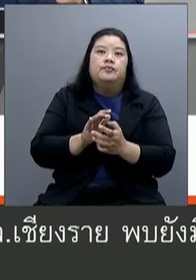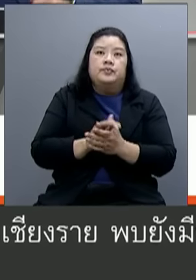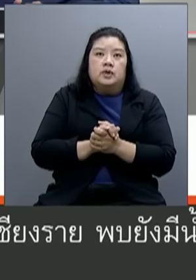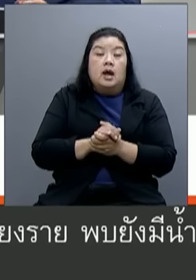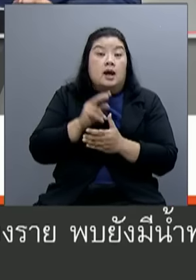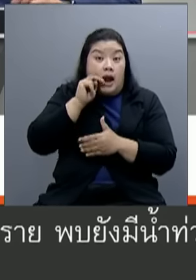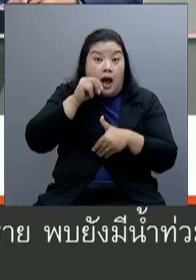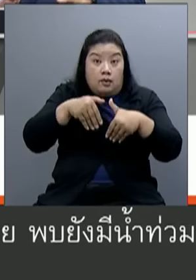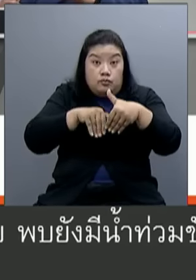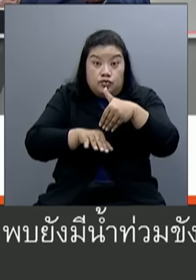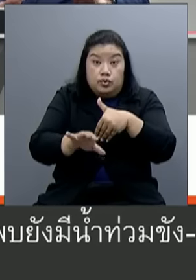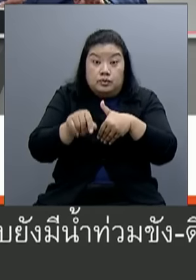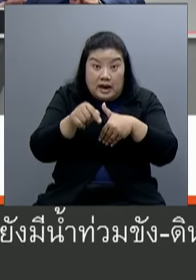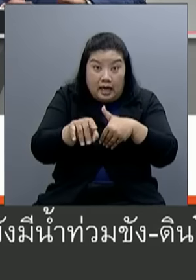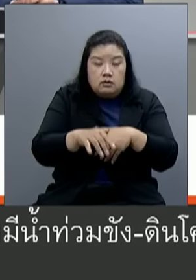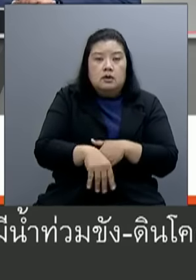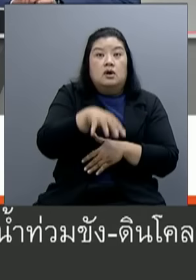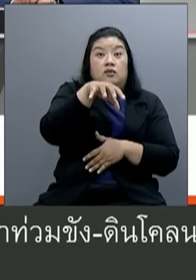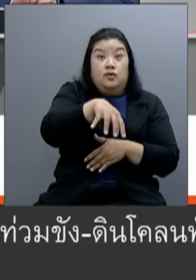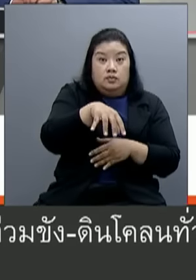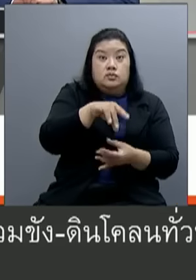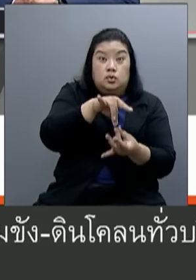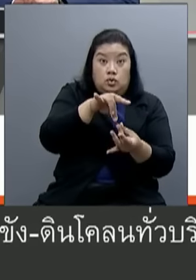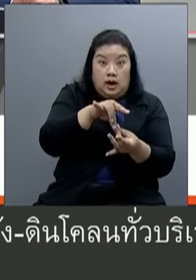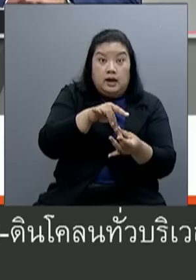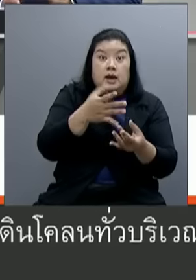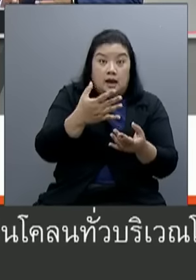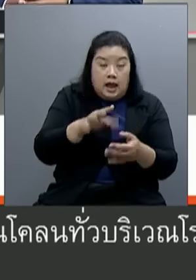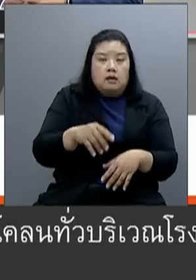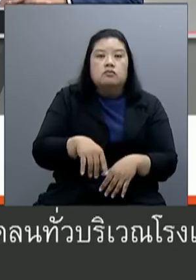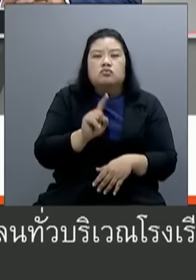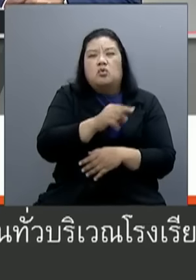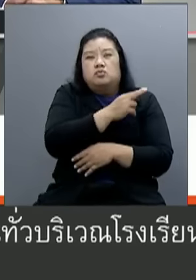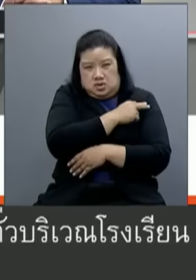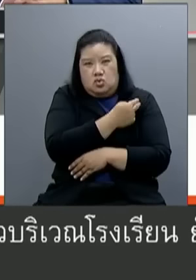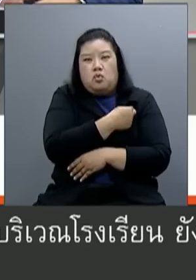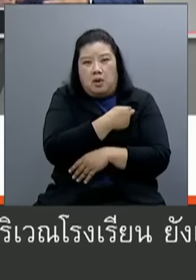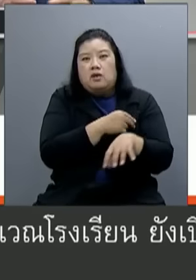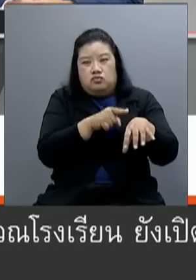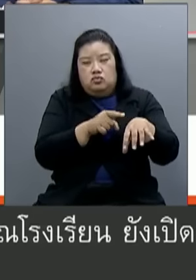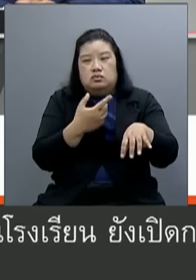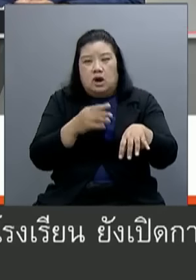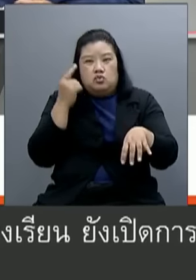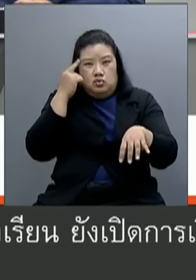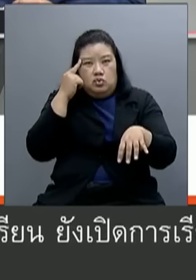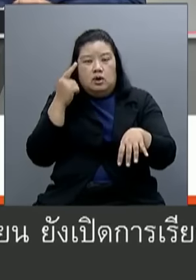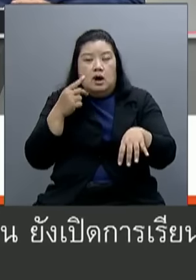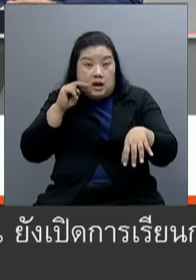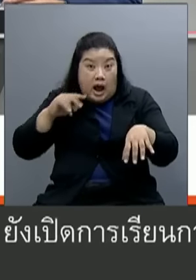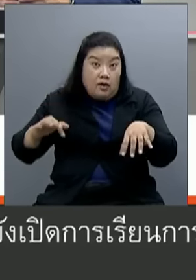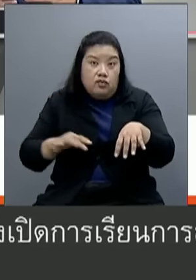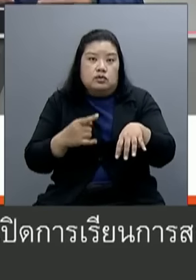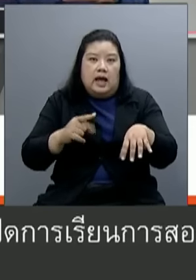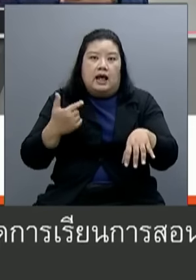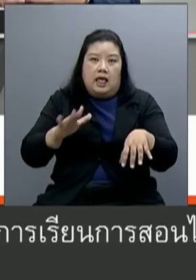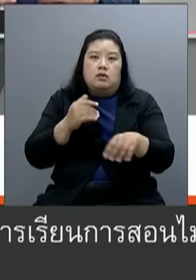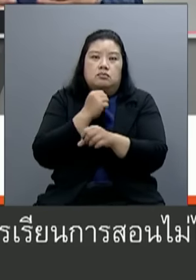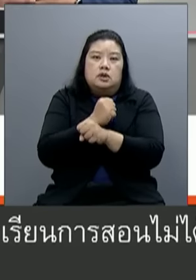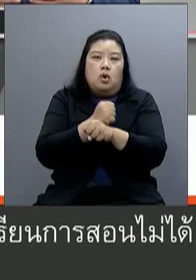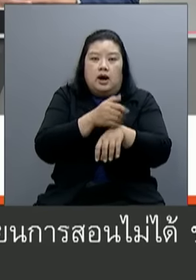ไปในส่วนของสุโขทัยเนี่ยก็ไปผ่านตัวโรงพยาบาลนะครับก็มีแนวป้องกันเรียบร้อยนะครับแต่เมื่อเช้านี้ได้รับรายงานนะครับ